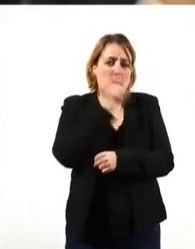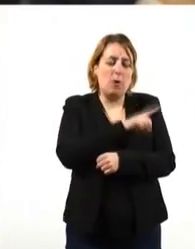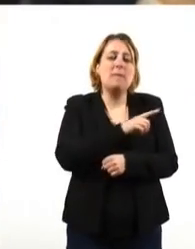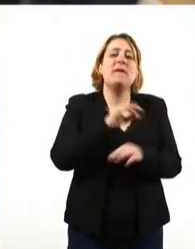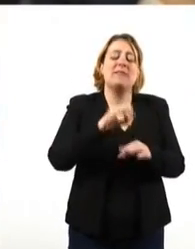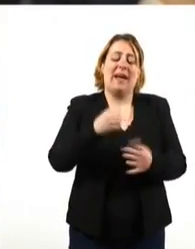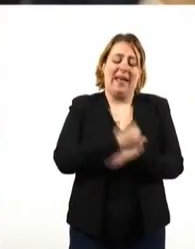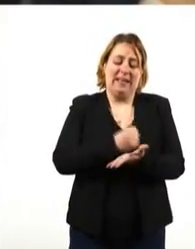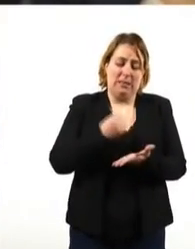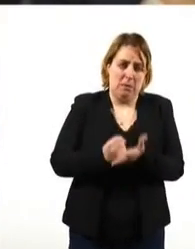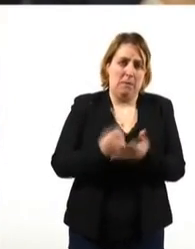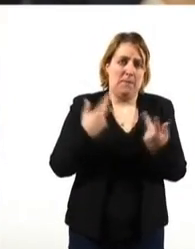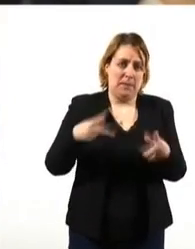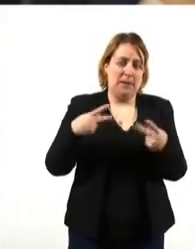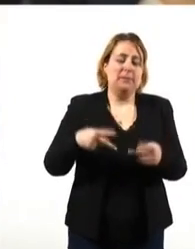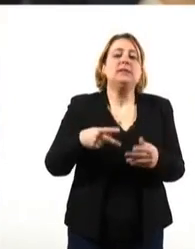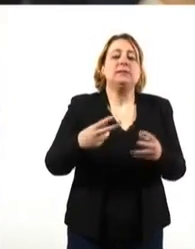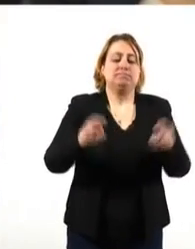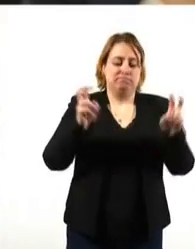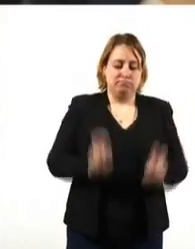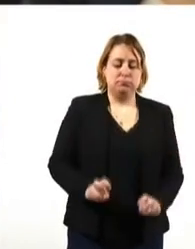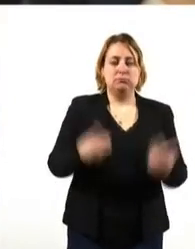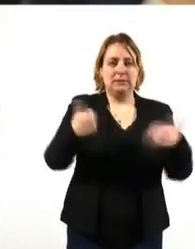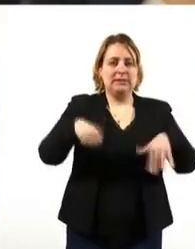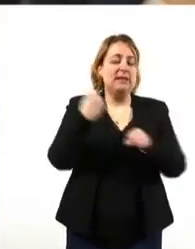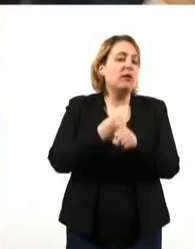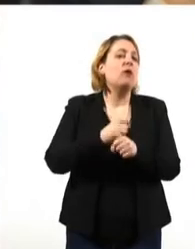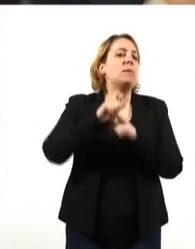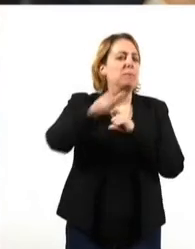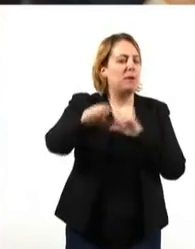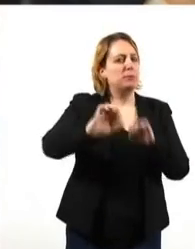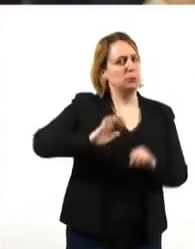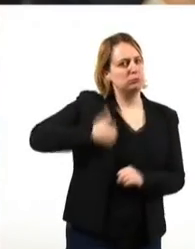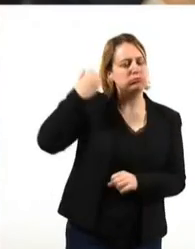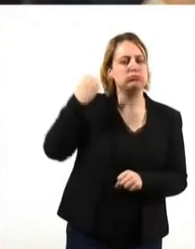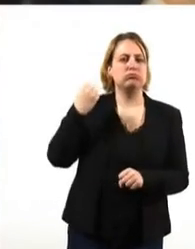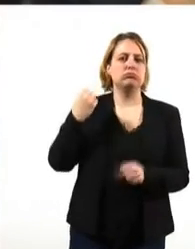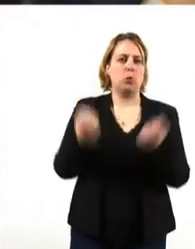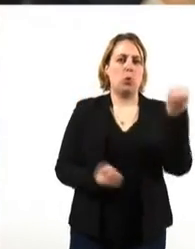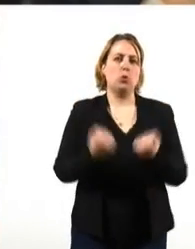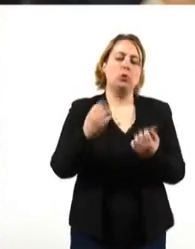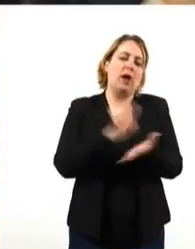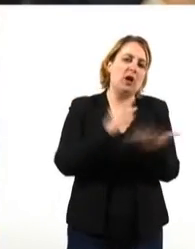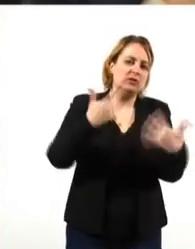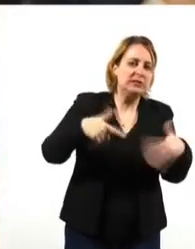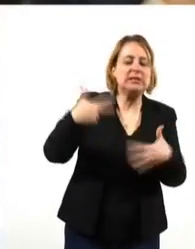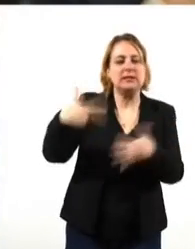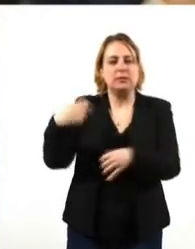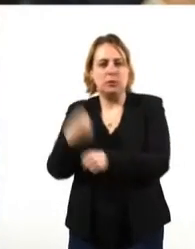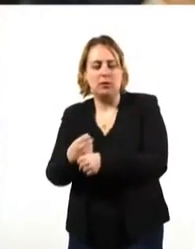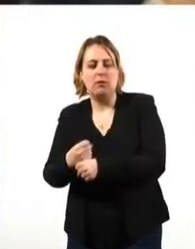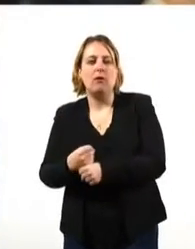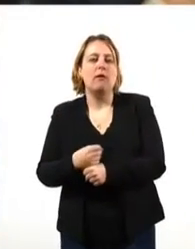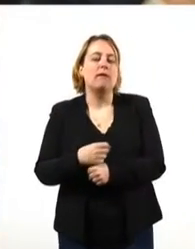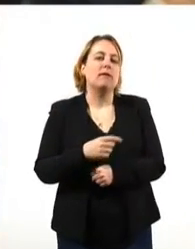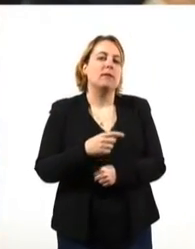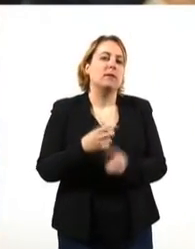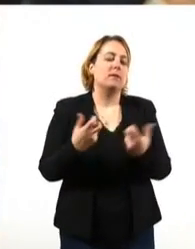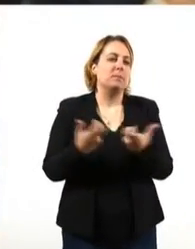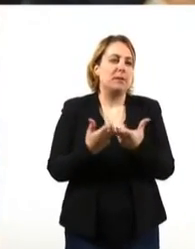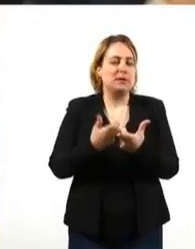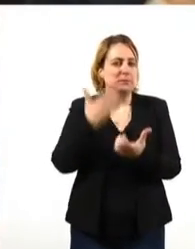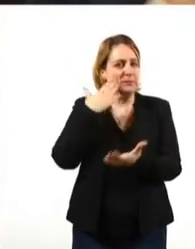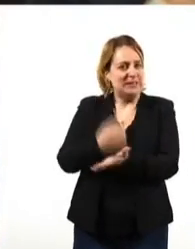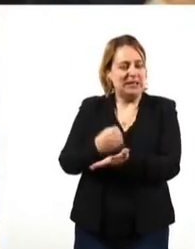passer, puis après pouvoir conduire vers 17 ou 18 ans, parce que passer l'examen, par